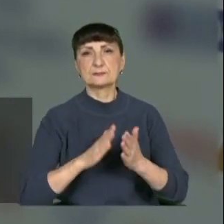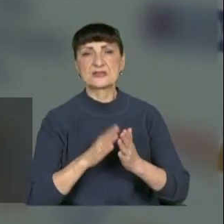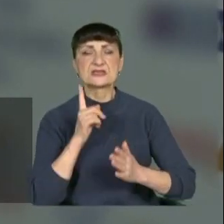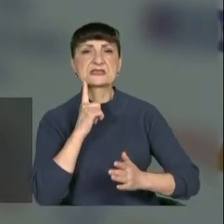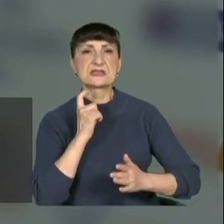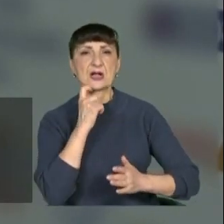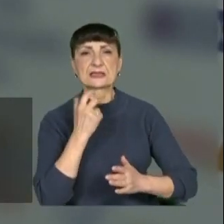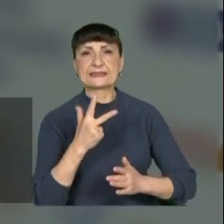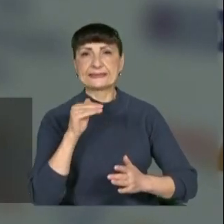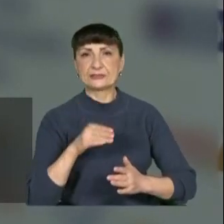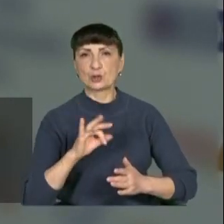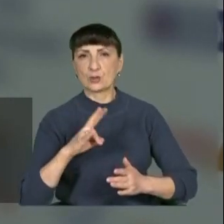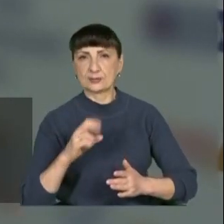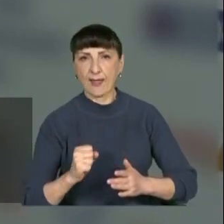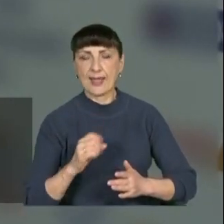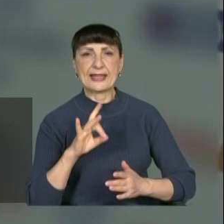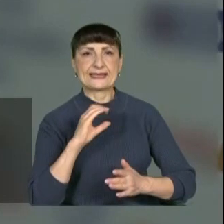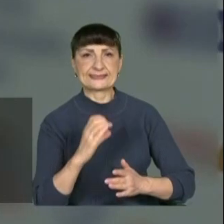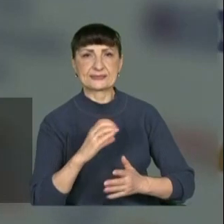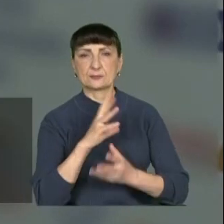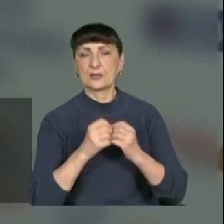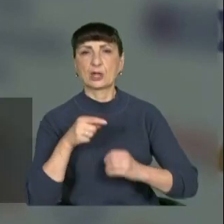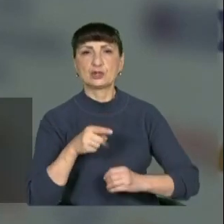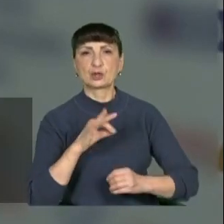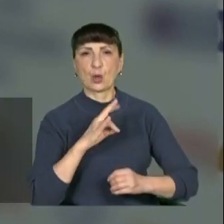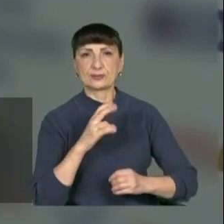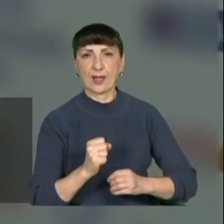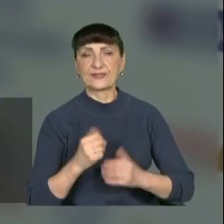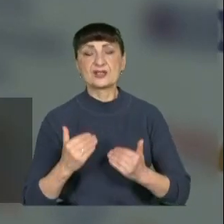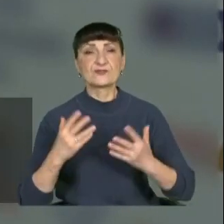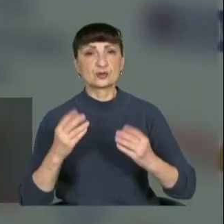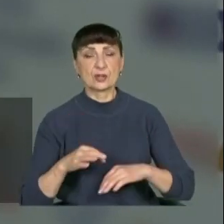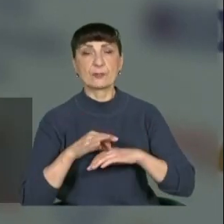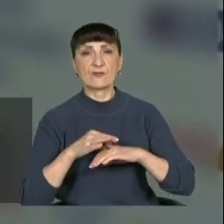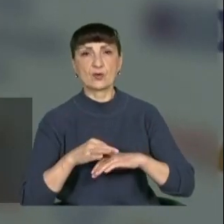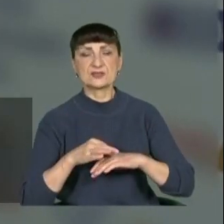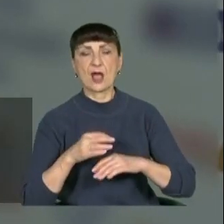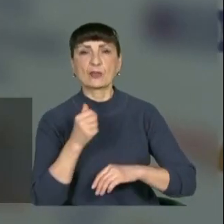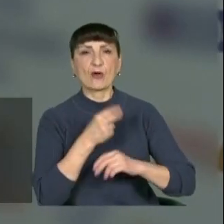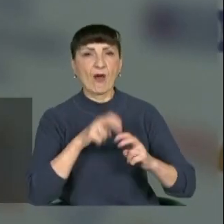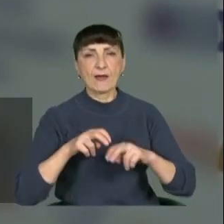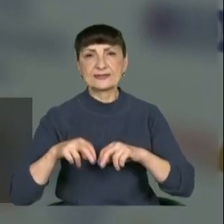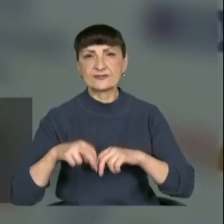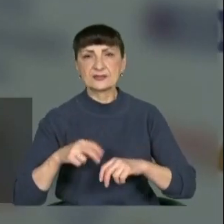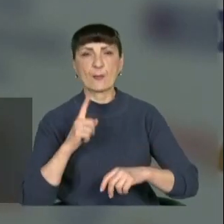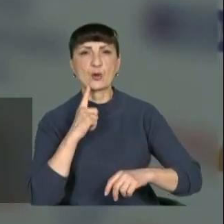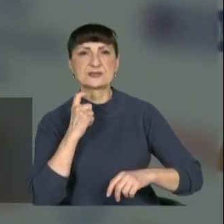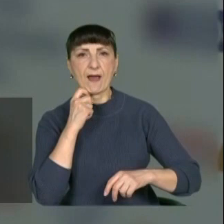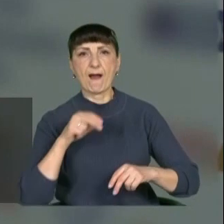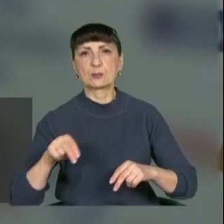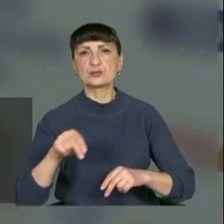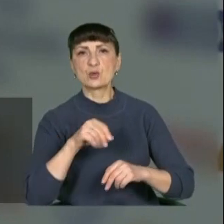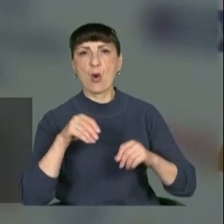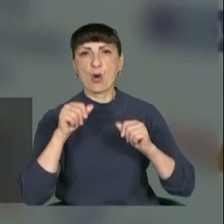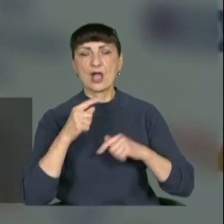в объеме 3000 тонн и рис в объеме 1000 тонн. На сегодняшний день проводятся товарные интервенции по сахару песку